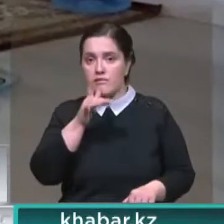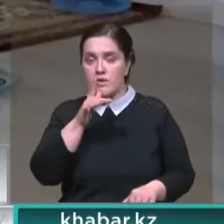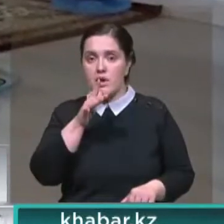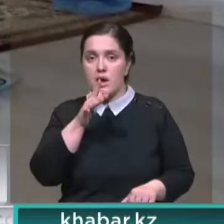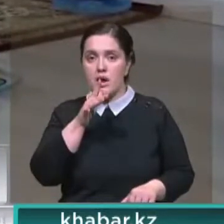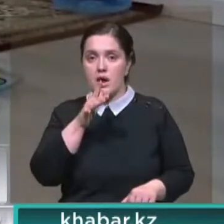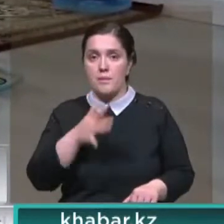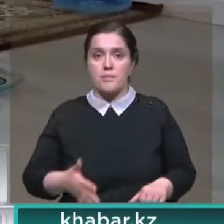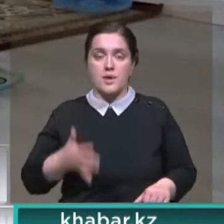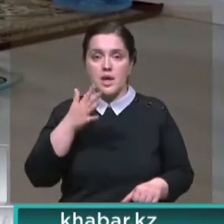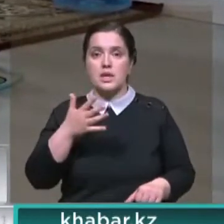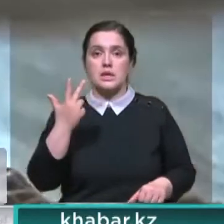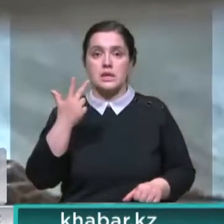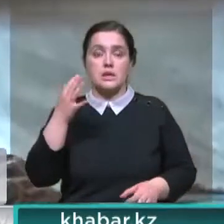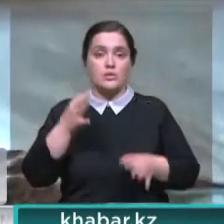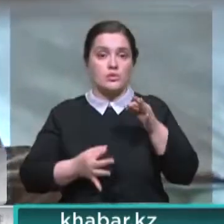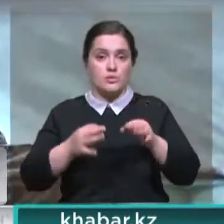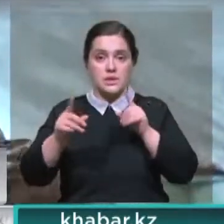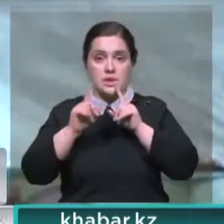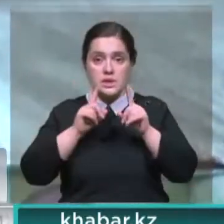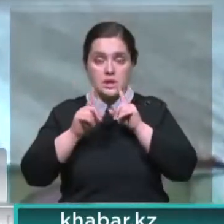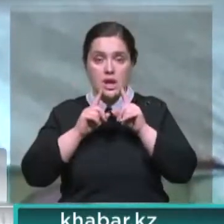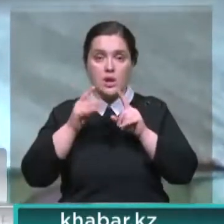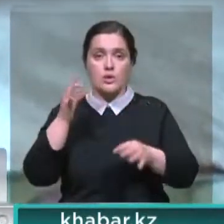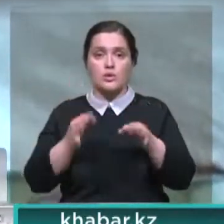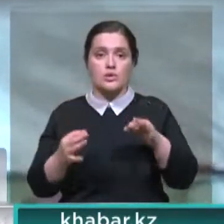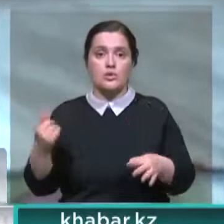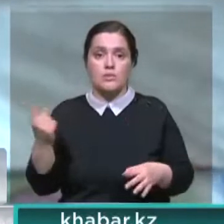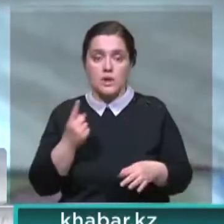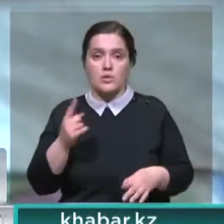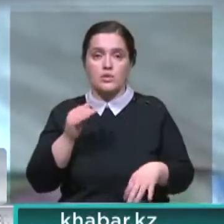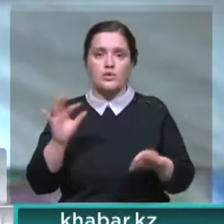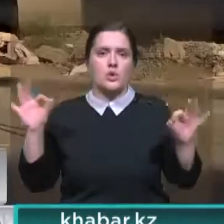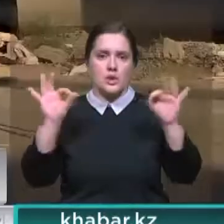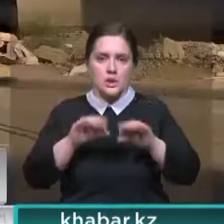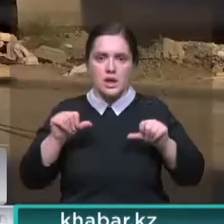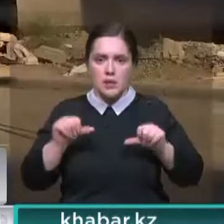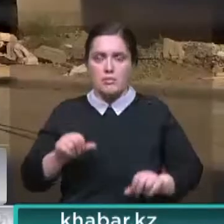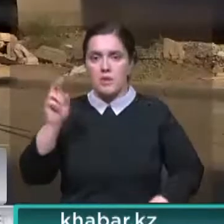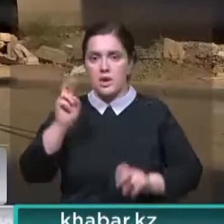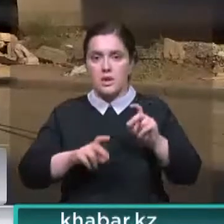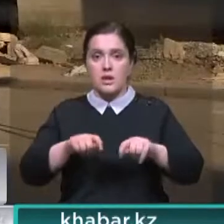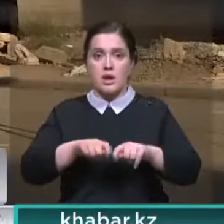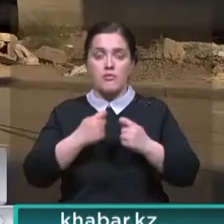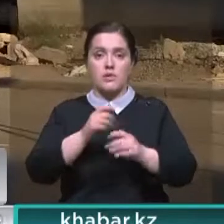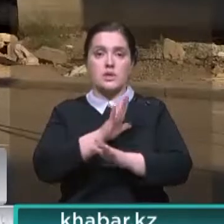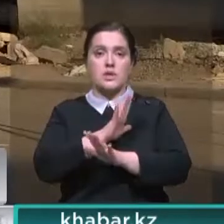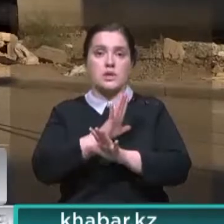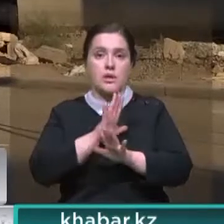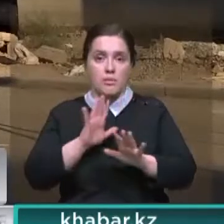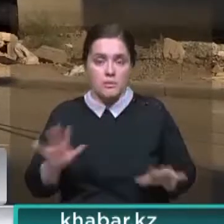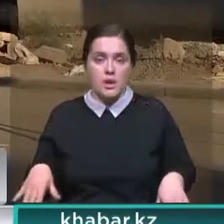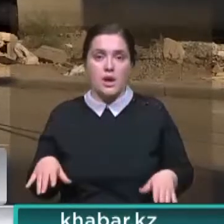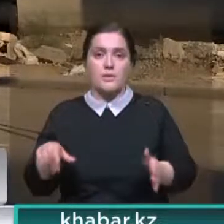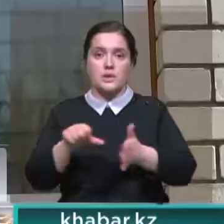с момента возведения жилья состоялись уже три судебных заседания суд первой инстанции установил что никаких прав заводы не